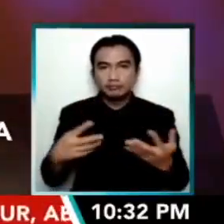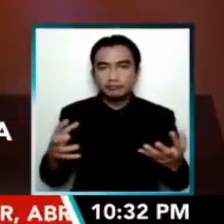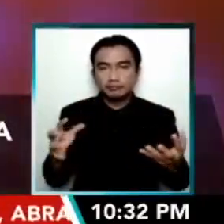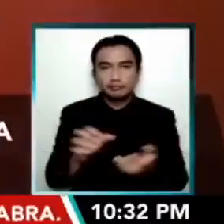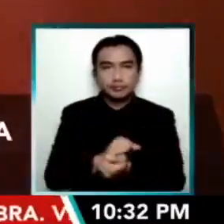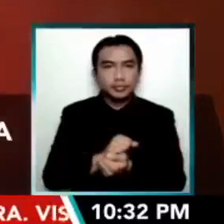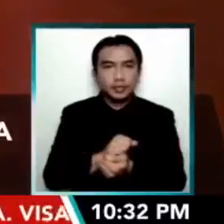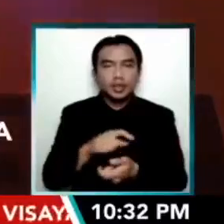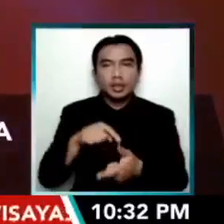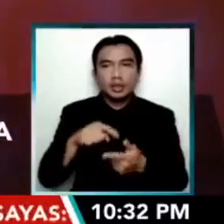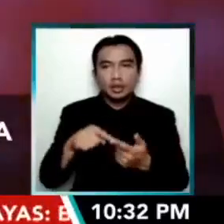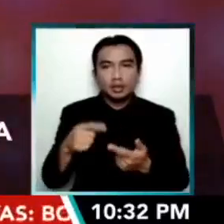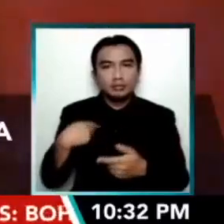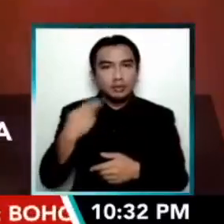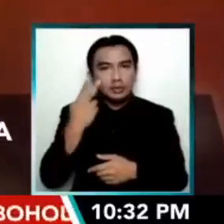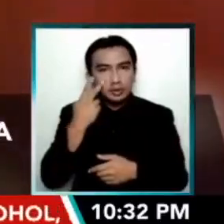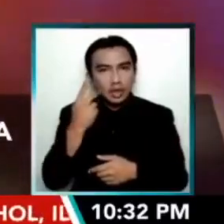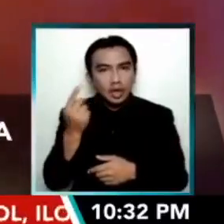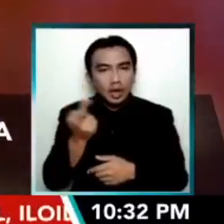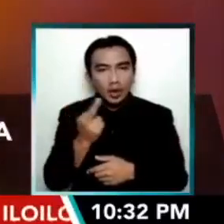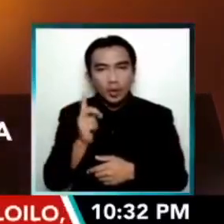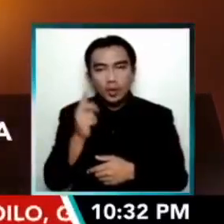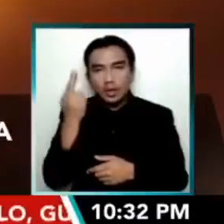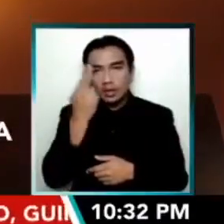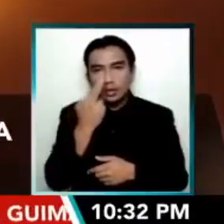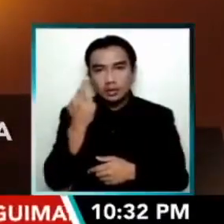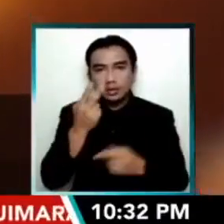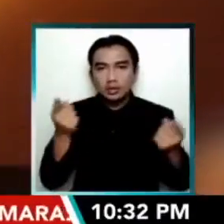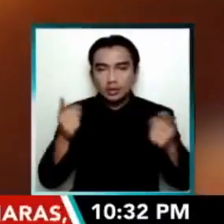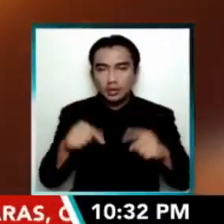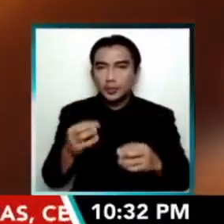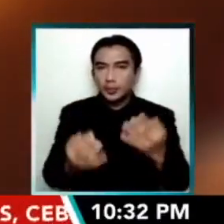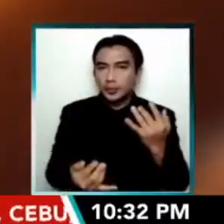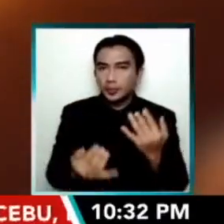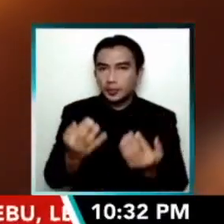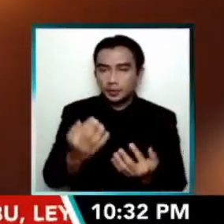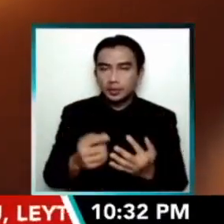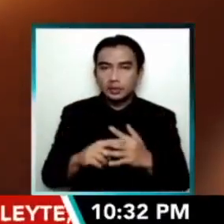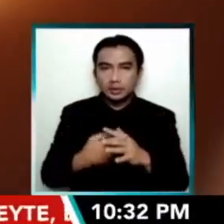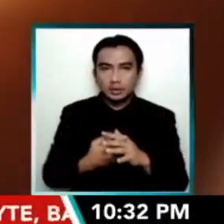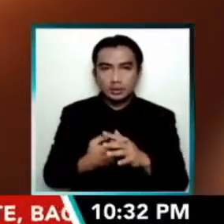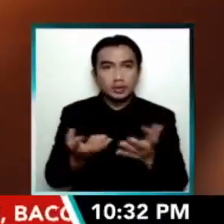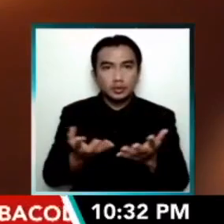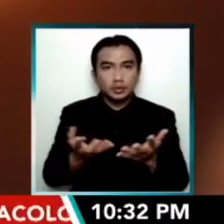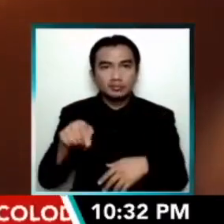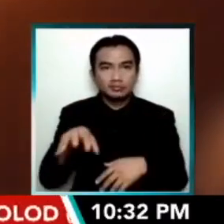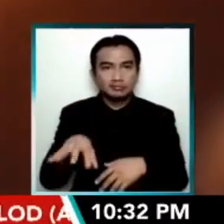ng apoy na hinihinalang nagsimula sa isang sasakyan.